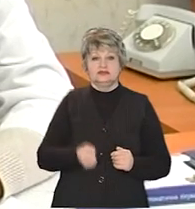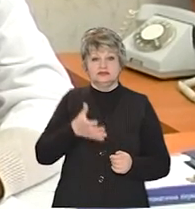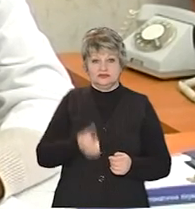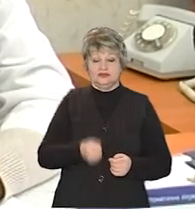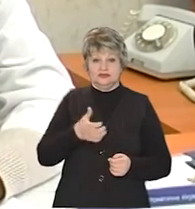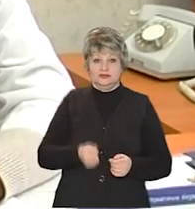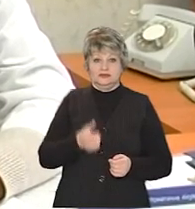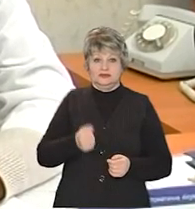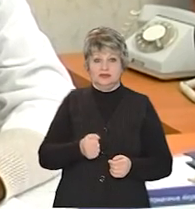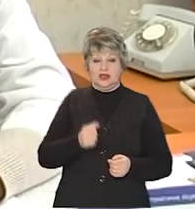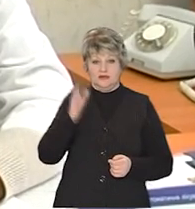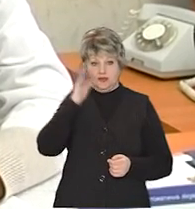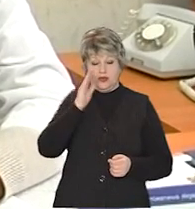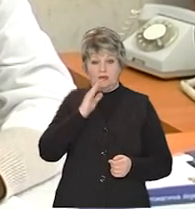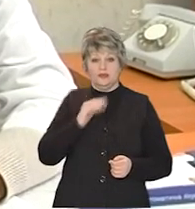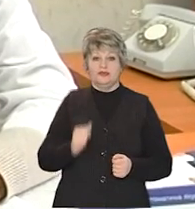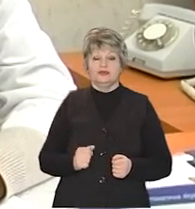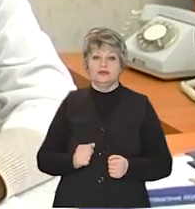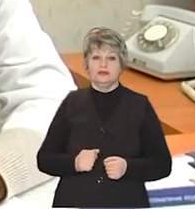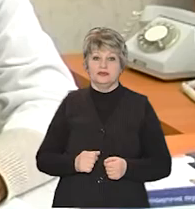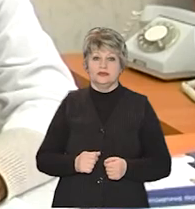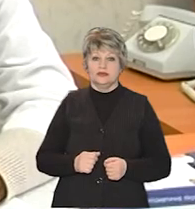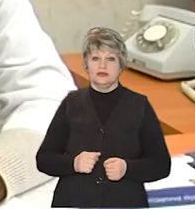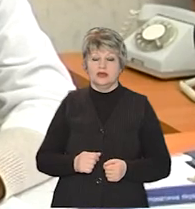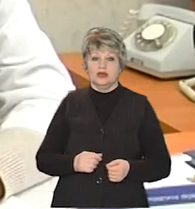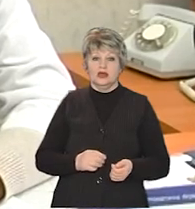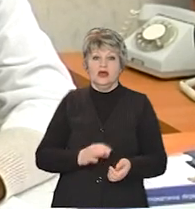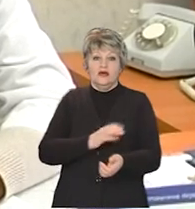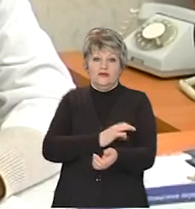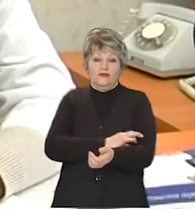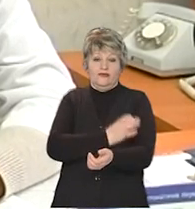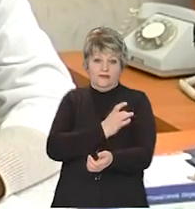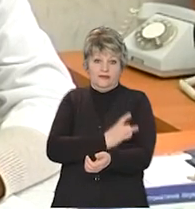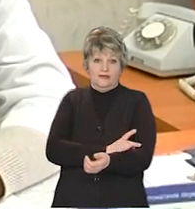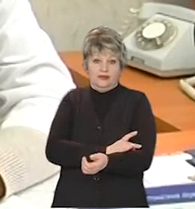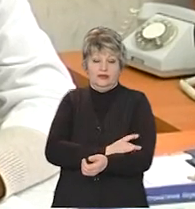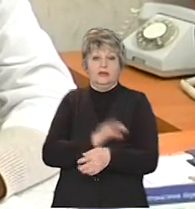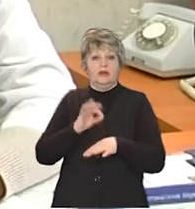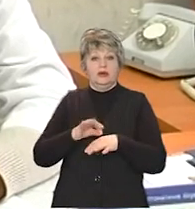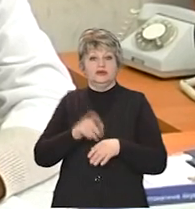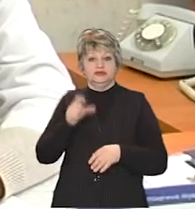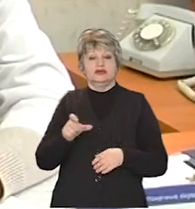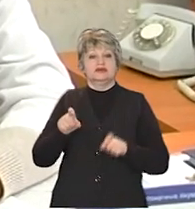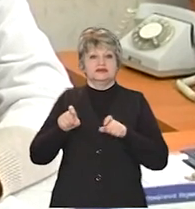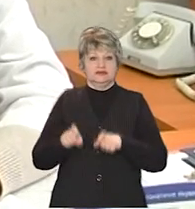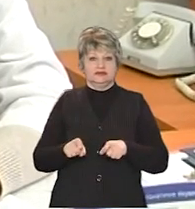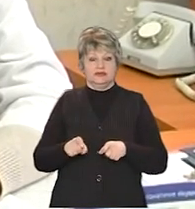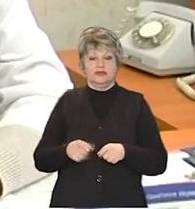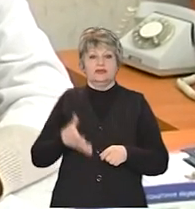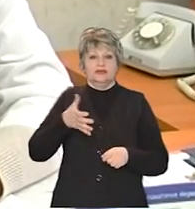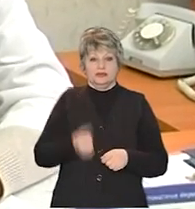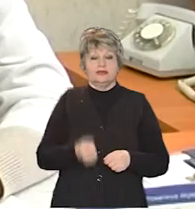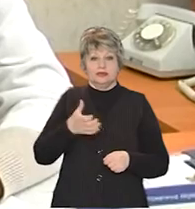нагнітаємо повітря в манжетку. Фонендоскоп стоїть в ліктьовій ямці, хворий сидить.